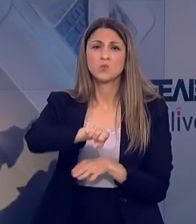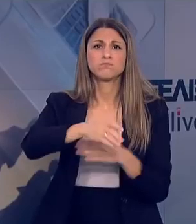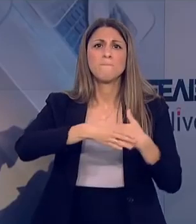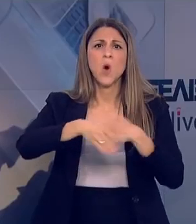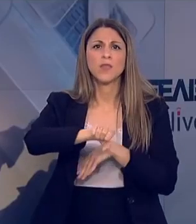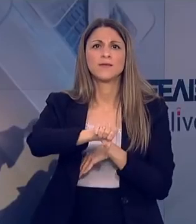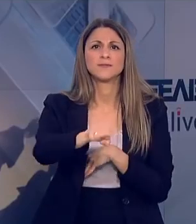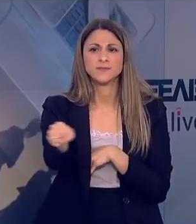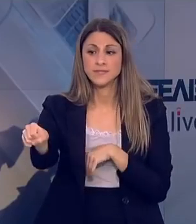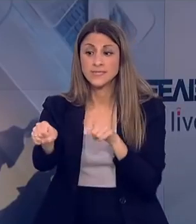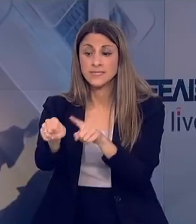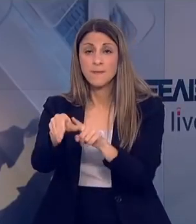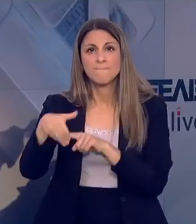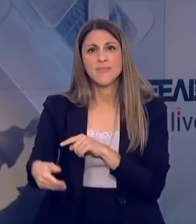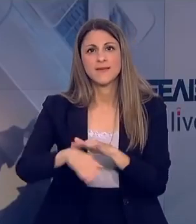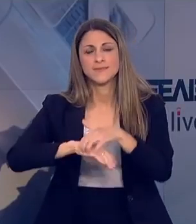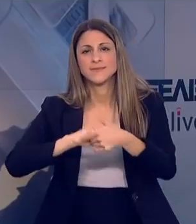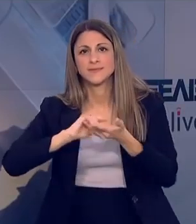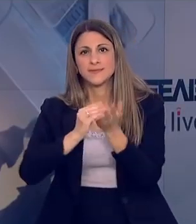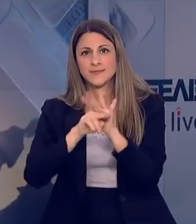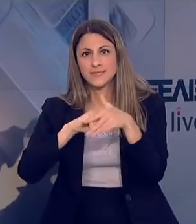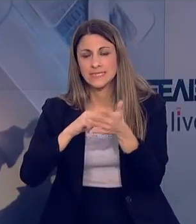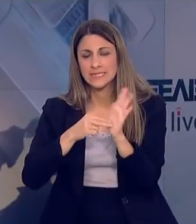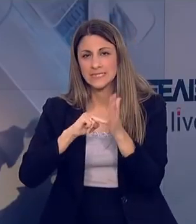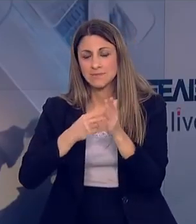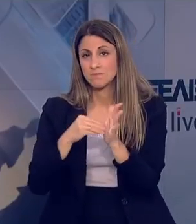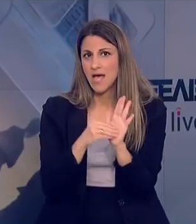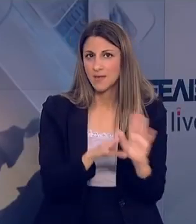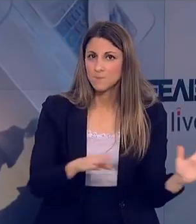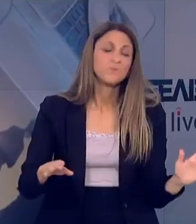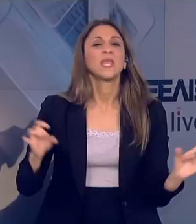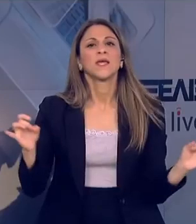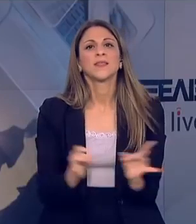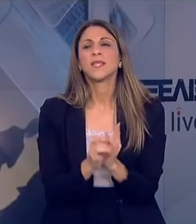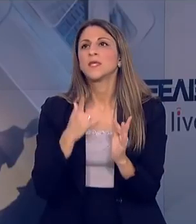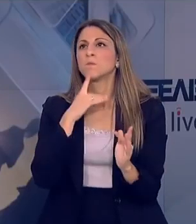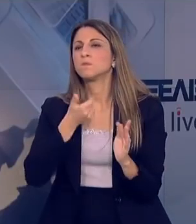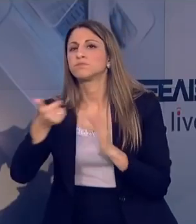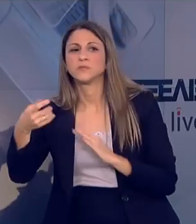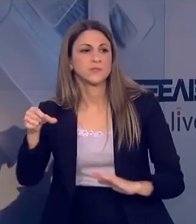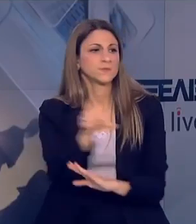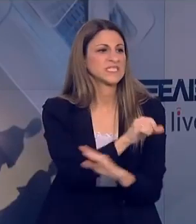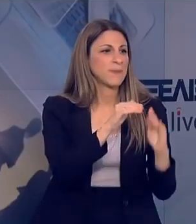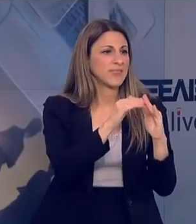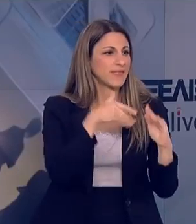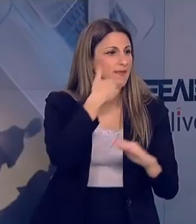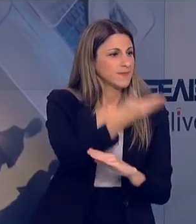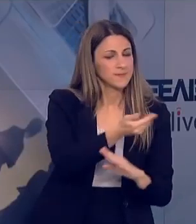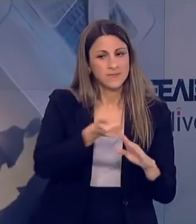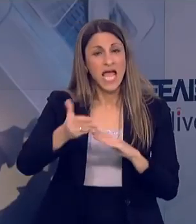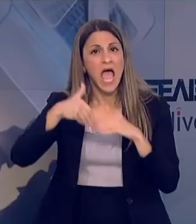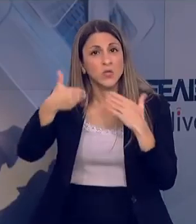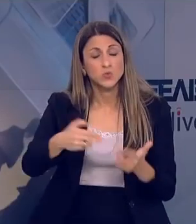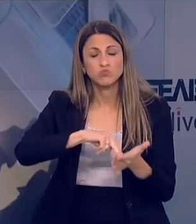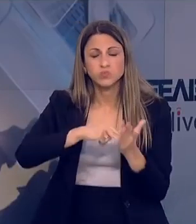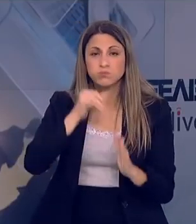μας, οπωσδήποτε, μετά από εξόδους από το σπίτι και επιστροφή σε αυτό και οποιαδήποτε επαφή με άψυχο περιβάλλον. Και φυσικά